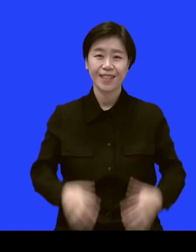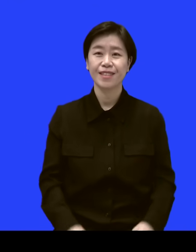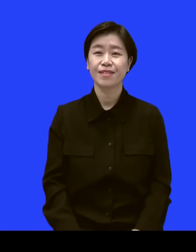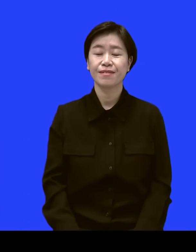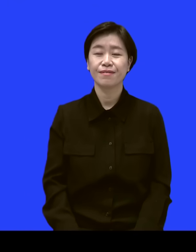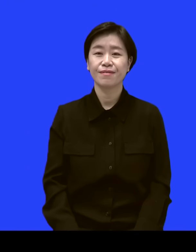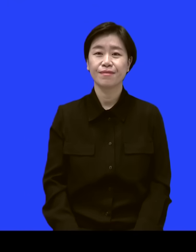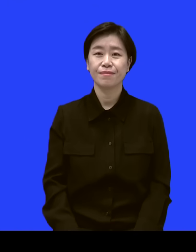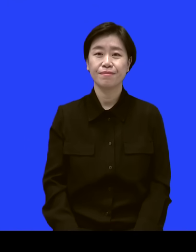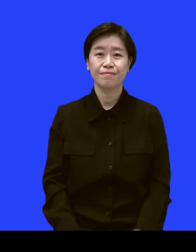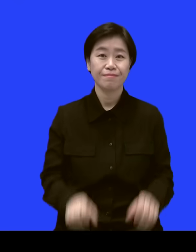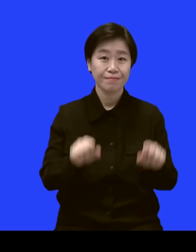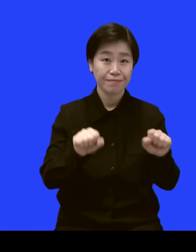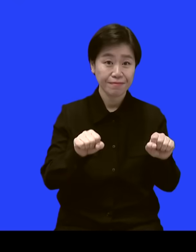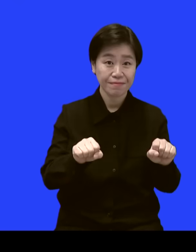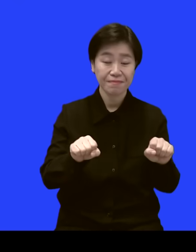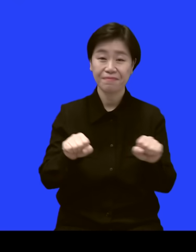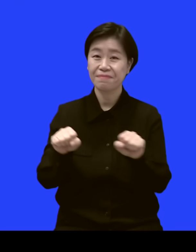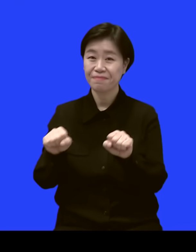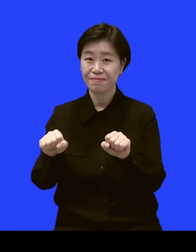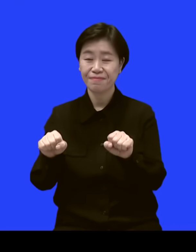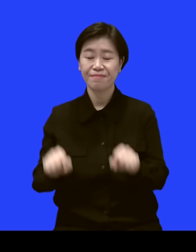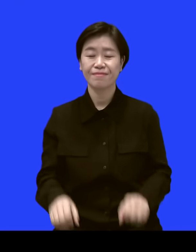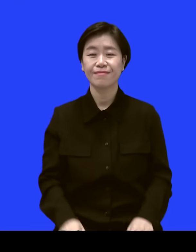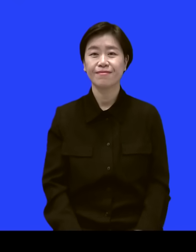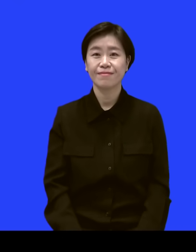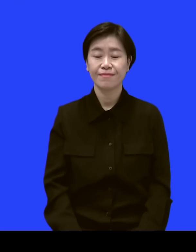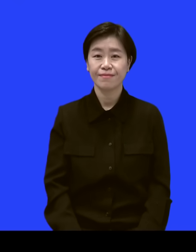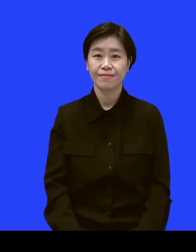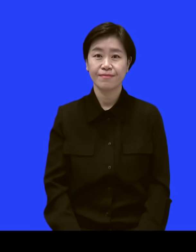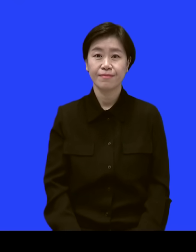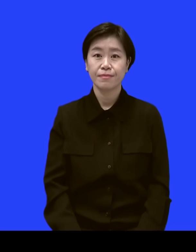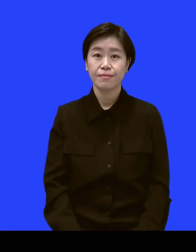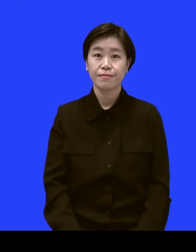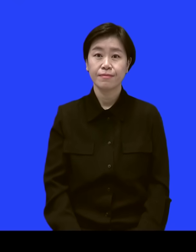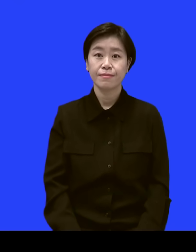반갑습니다. 안녕하세요. 안녕하세요.